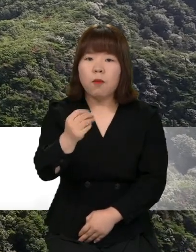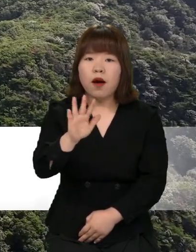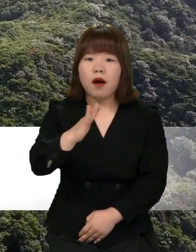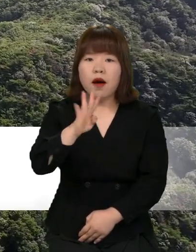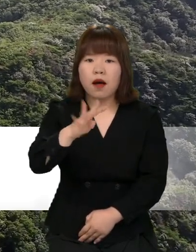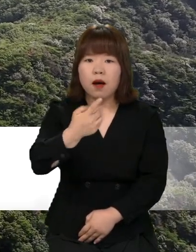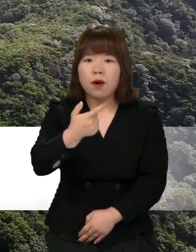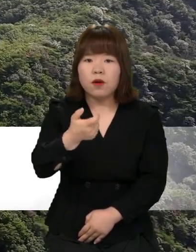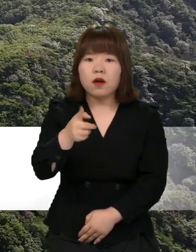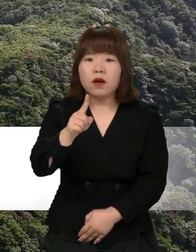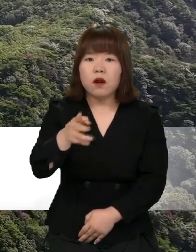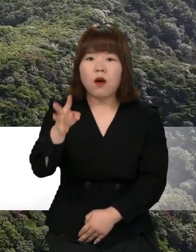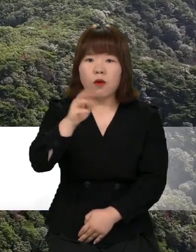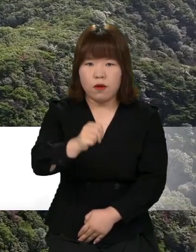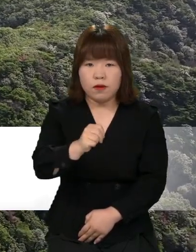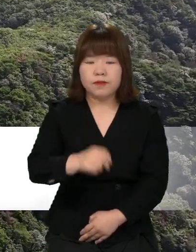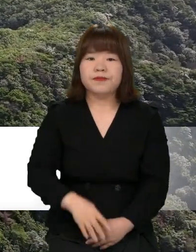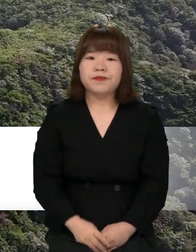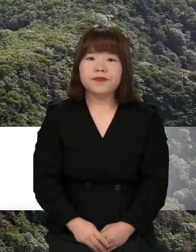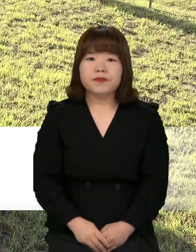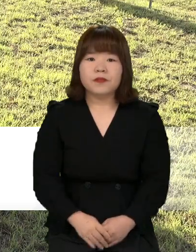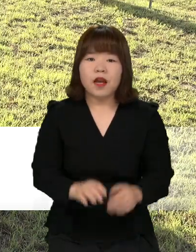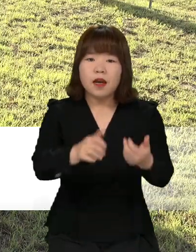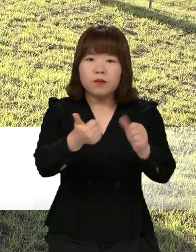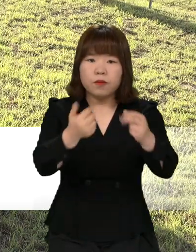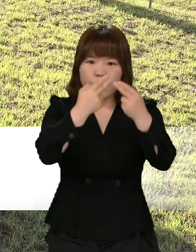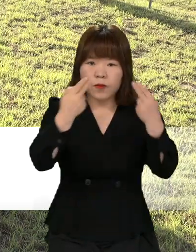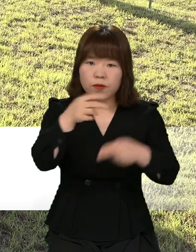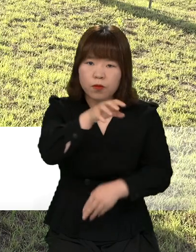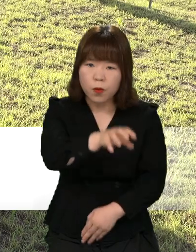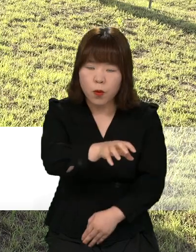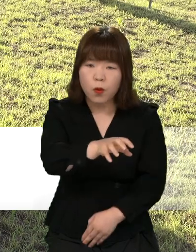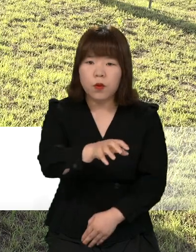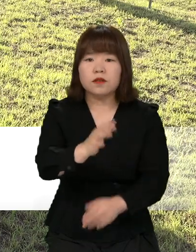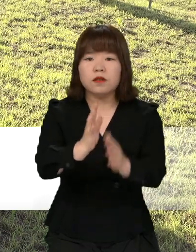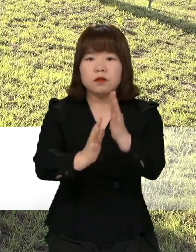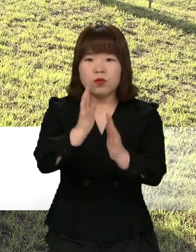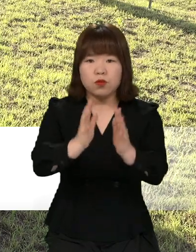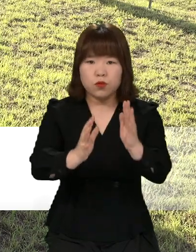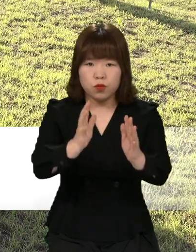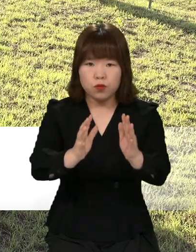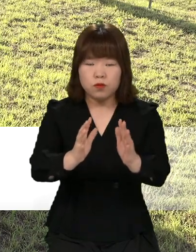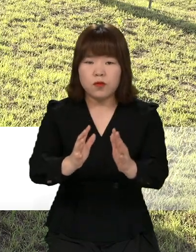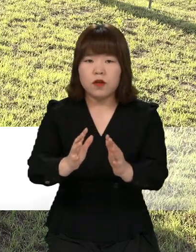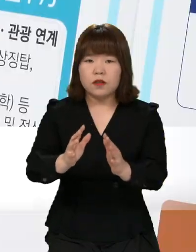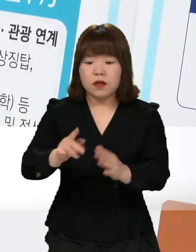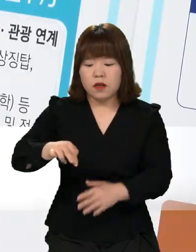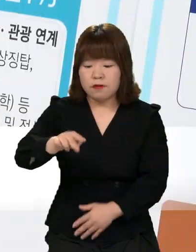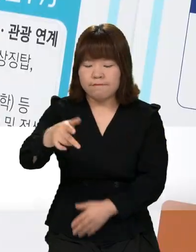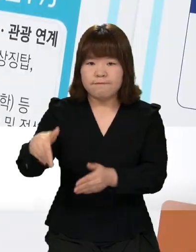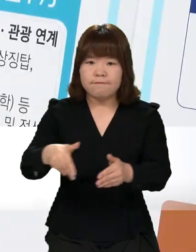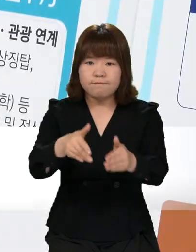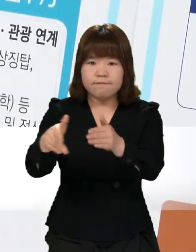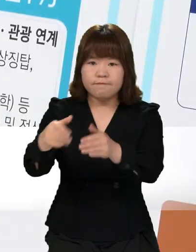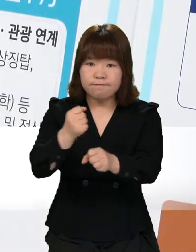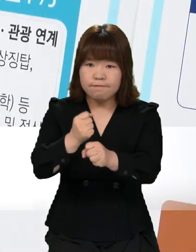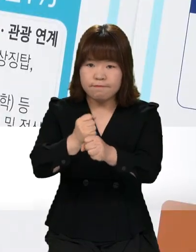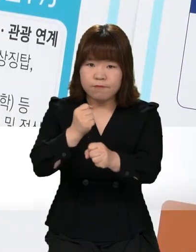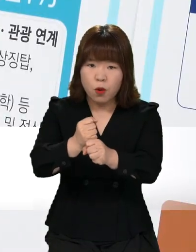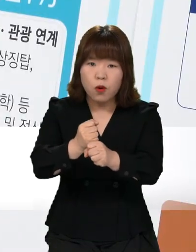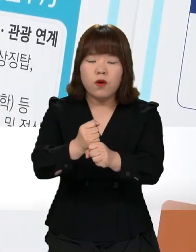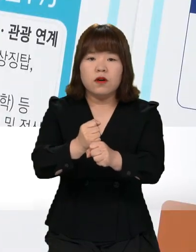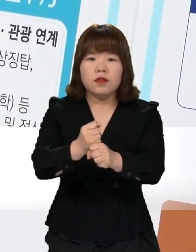461억 원이 투입됩니다시는 장사 시설과 함께 세계 숲 공원 주변 트래킹 코스 등을